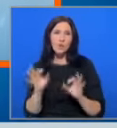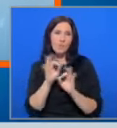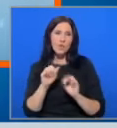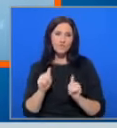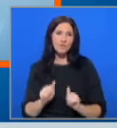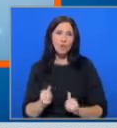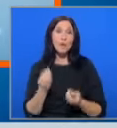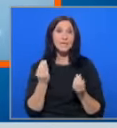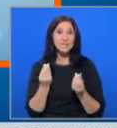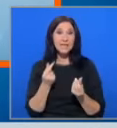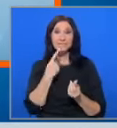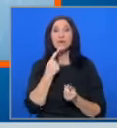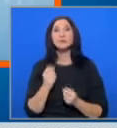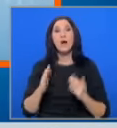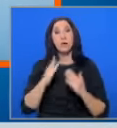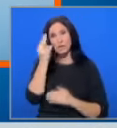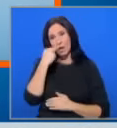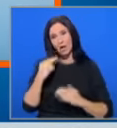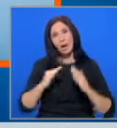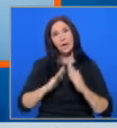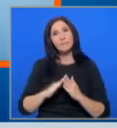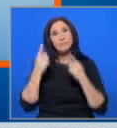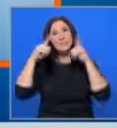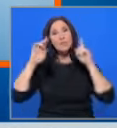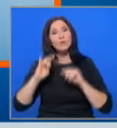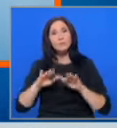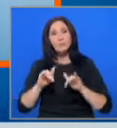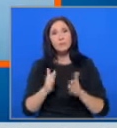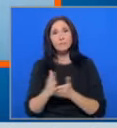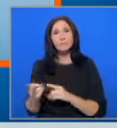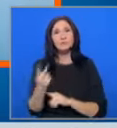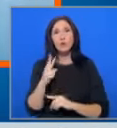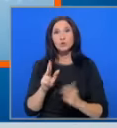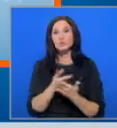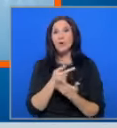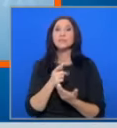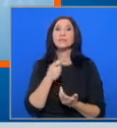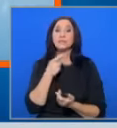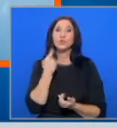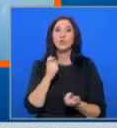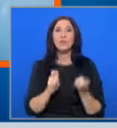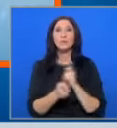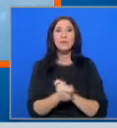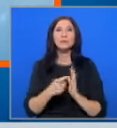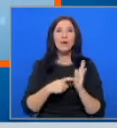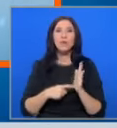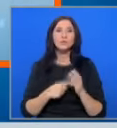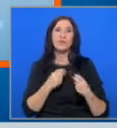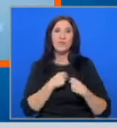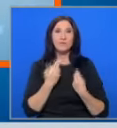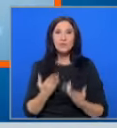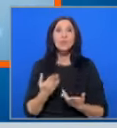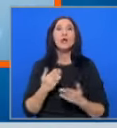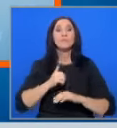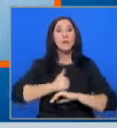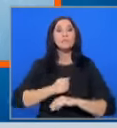никаква форма средства за храм Свети Николай. С приетите през 2018 година промени в закона за вероизповеданията, дирекция